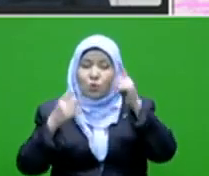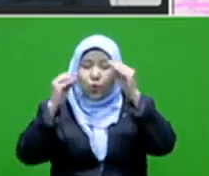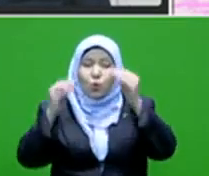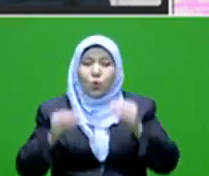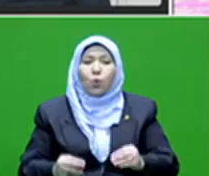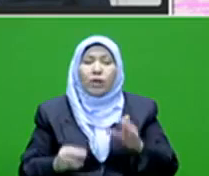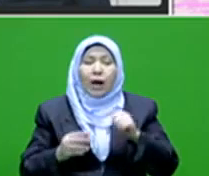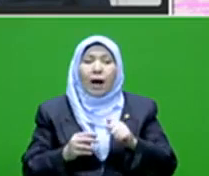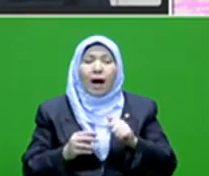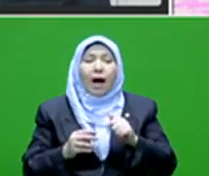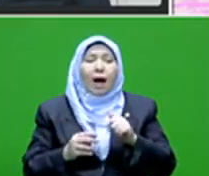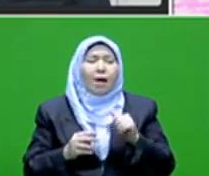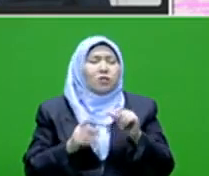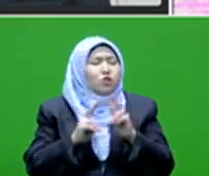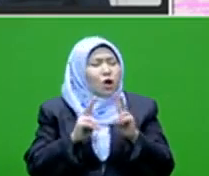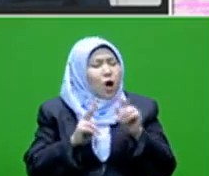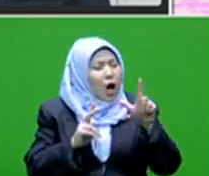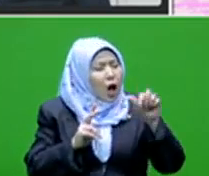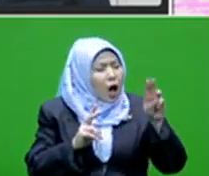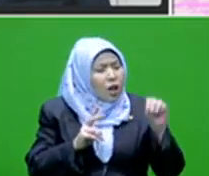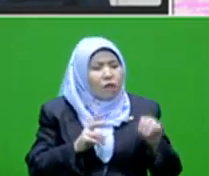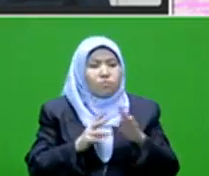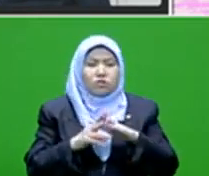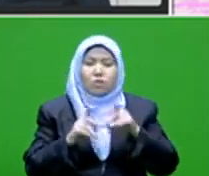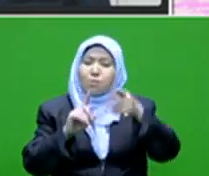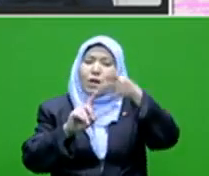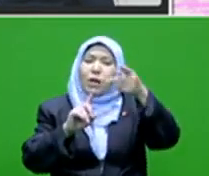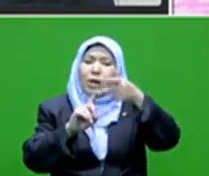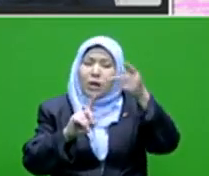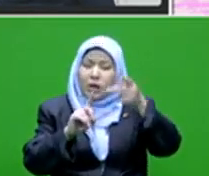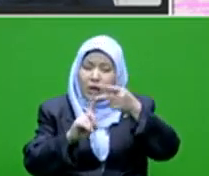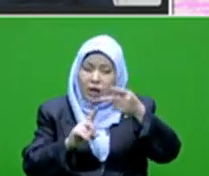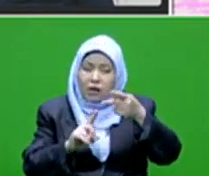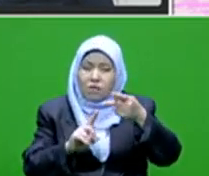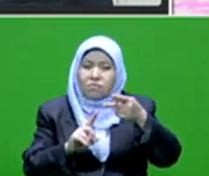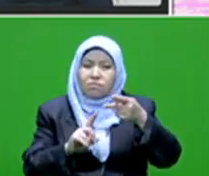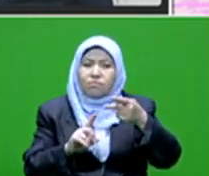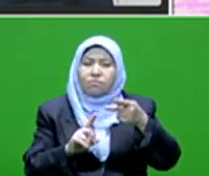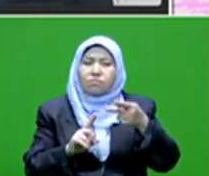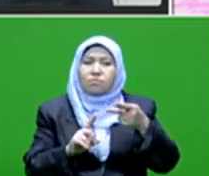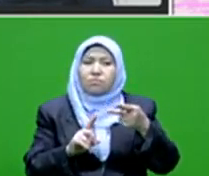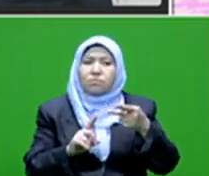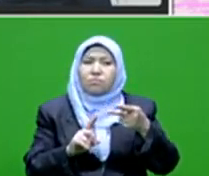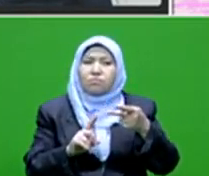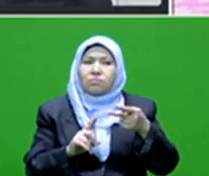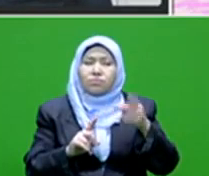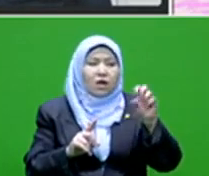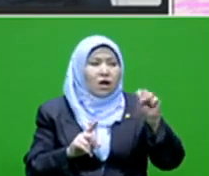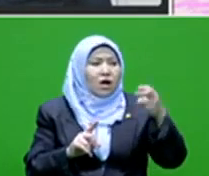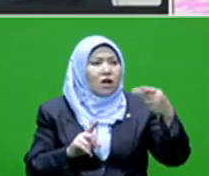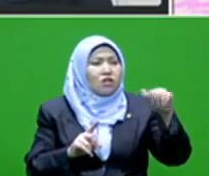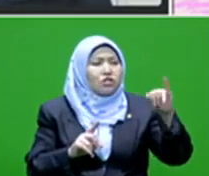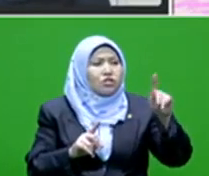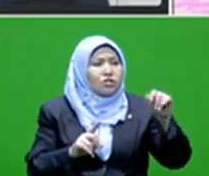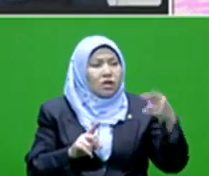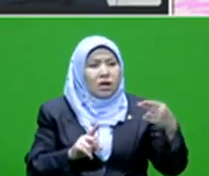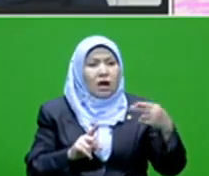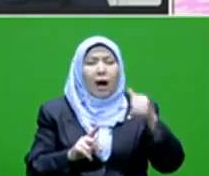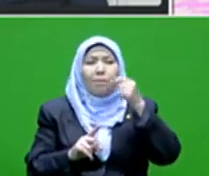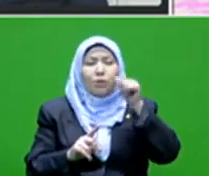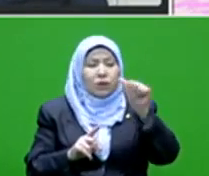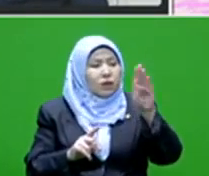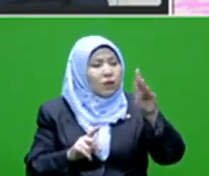di Pulau Pinang yang masih hidup sampai sekarang. Al-alim Syekh Abdullah